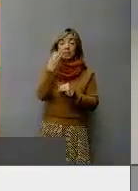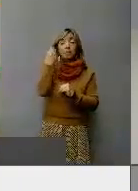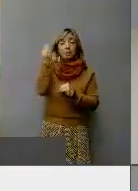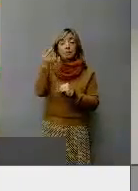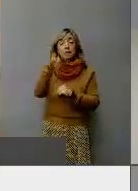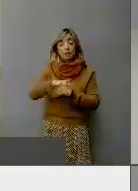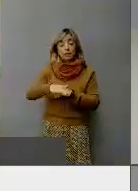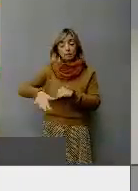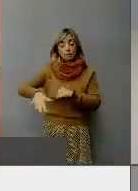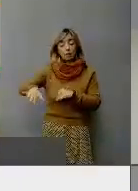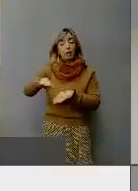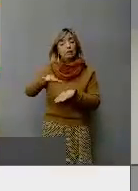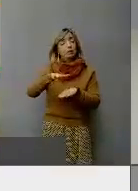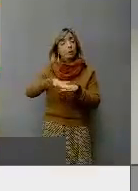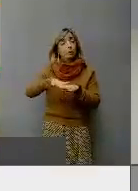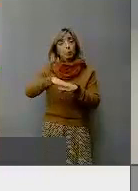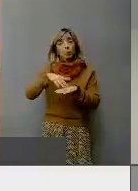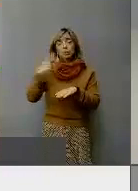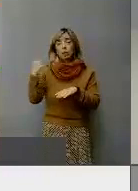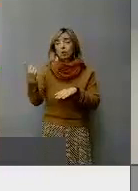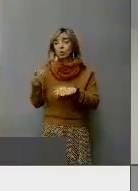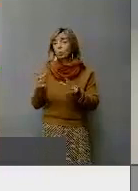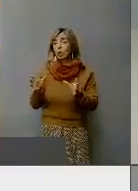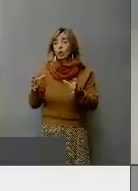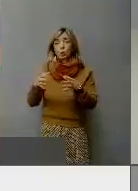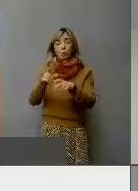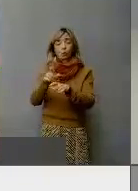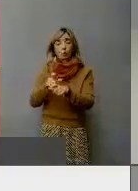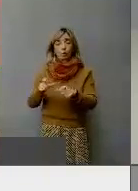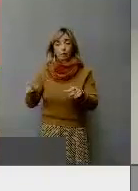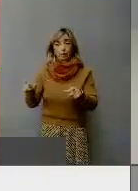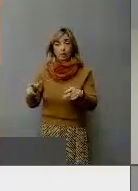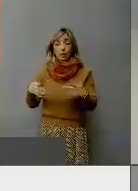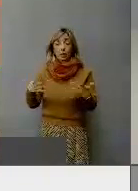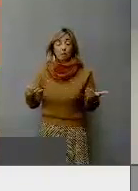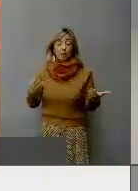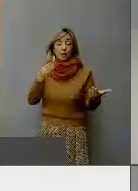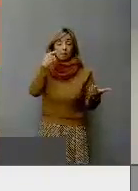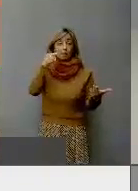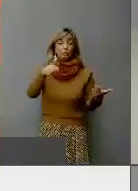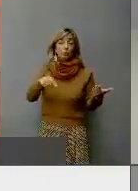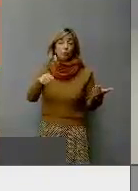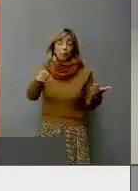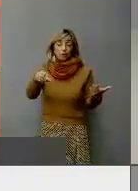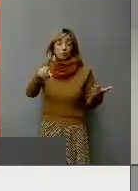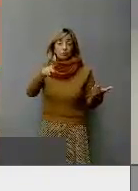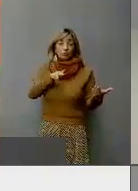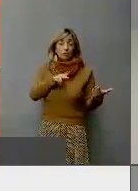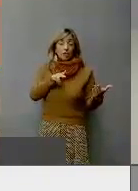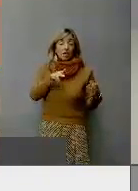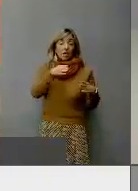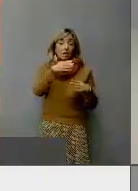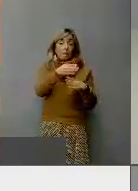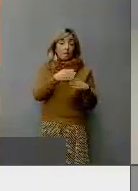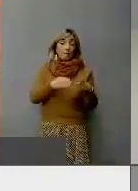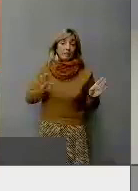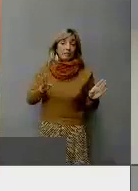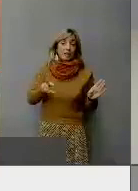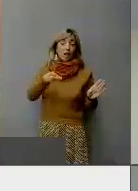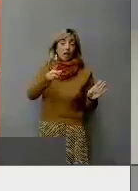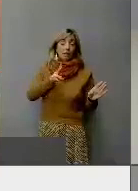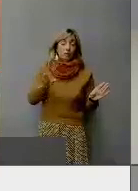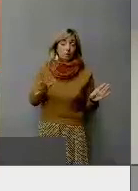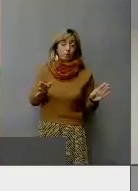da tutta la comunità e che da questa è una risposta parziale però per questi cittadini quindi se ci fosse ancora la possibilità di un ragionamento